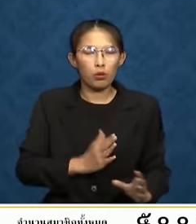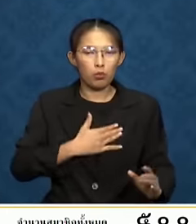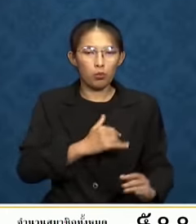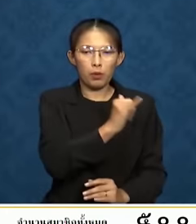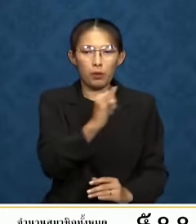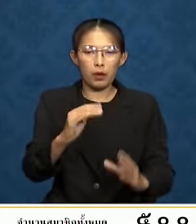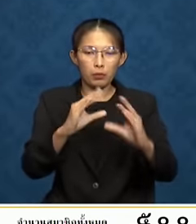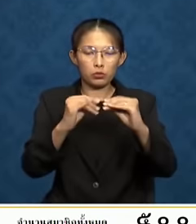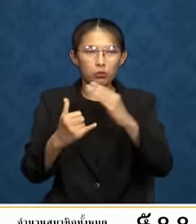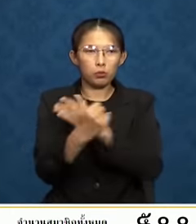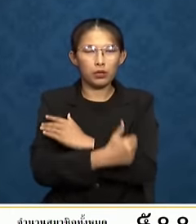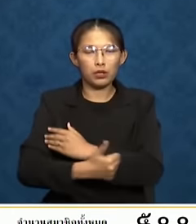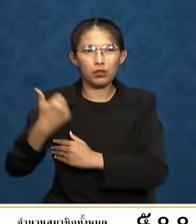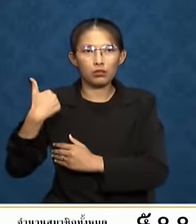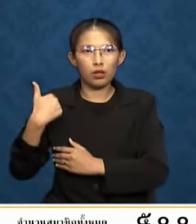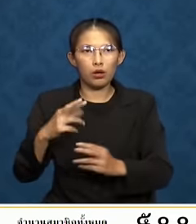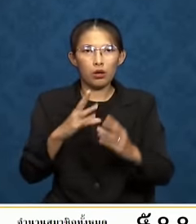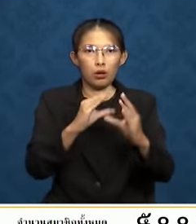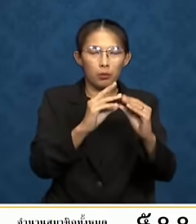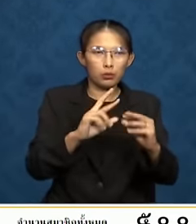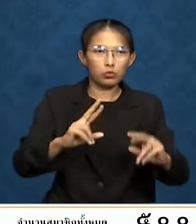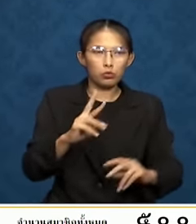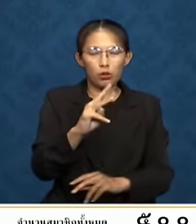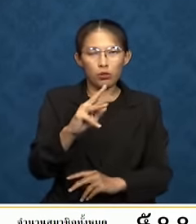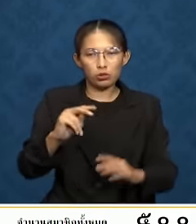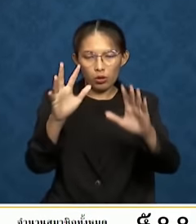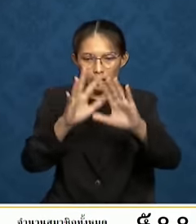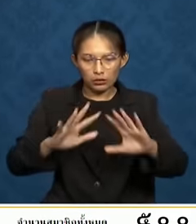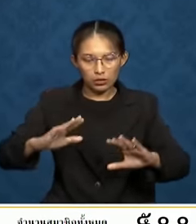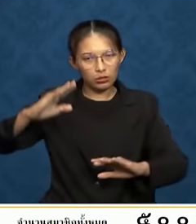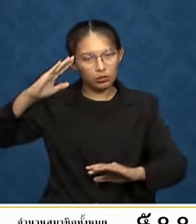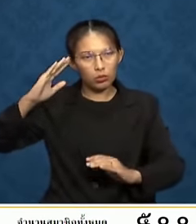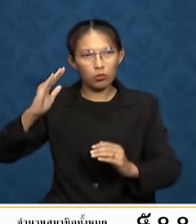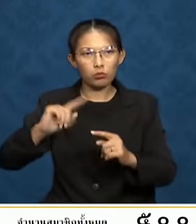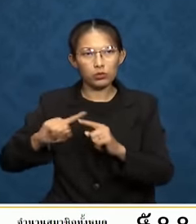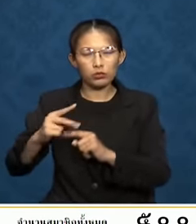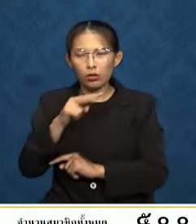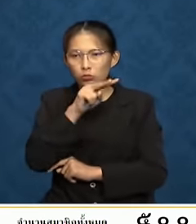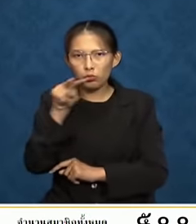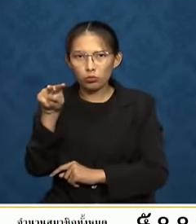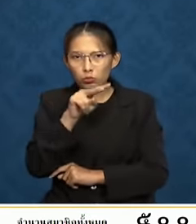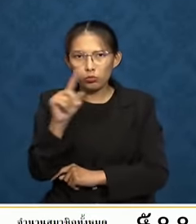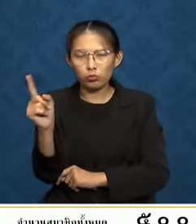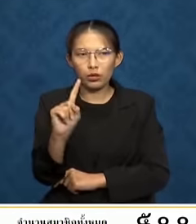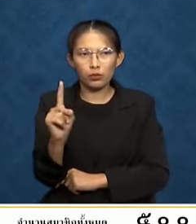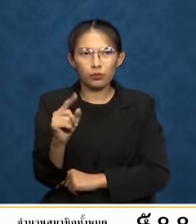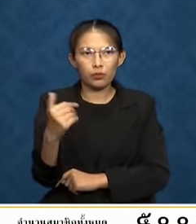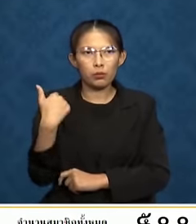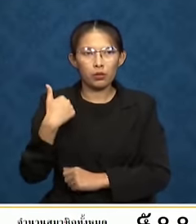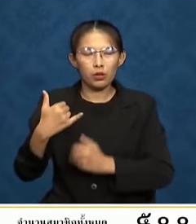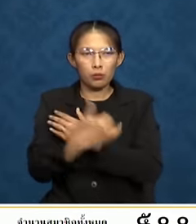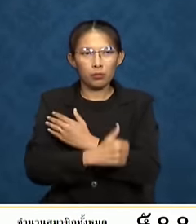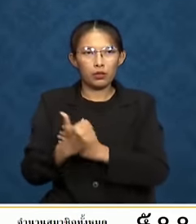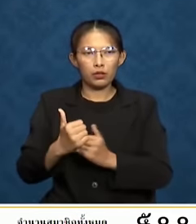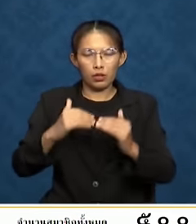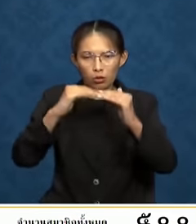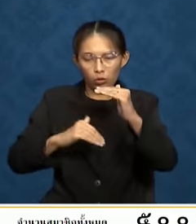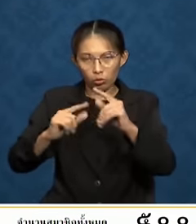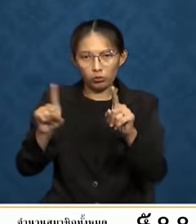ประเทศประชุมรัฐมนตรีกาโมอาเซียนนู่นนี่นั่นมามองหน้ามองหลังเนี่ยมีประเทศไหนบ้างวะรถเหมือน